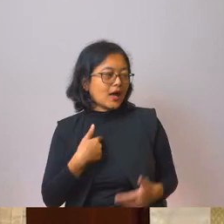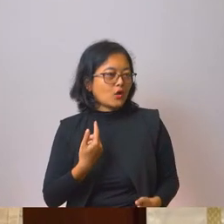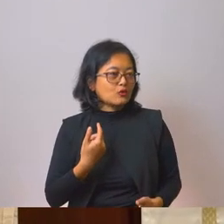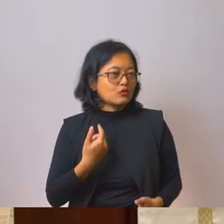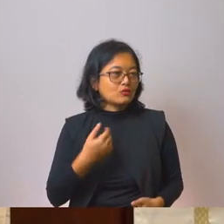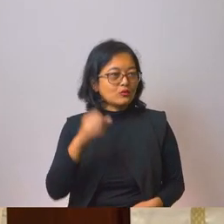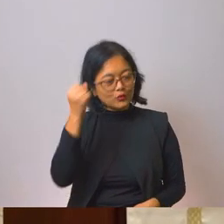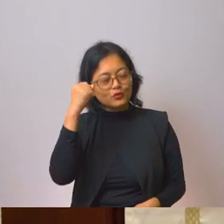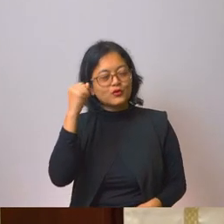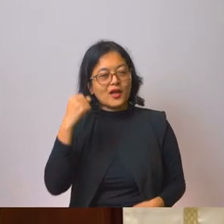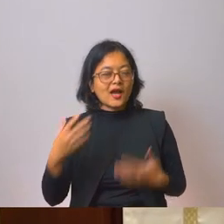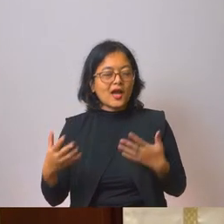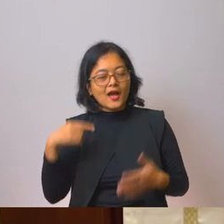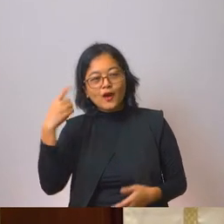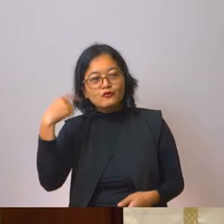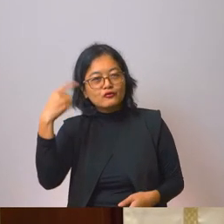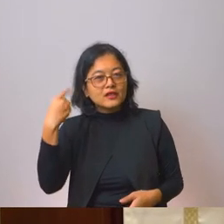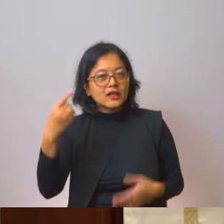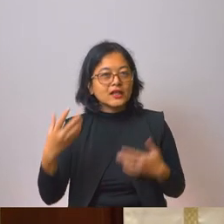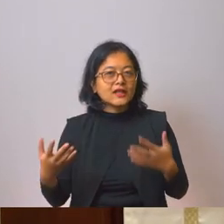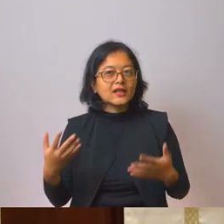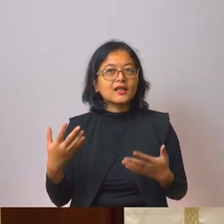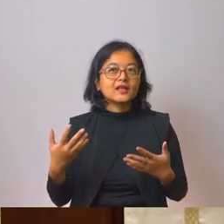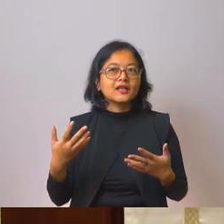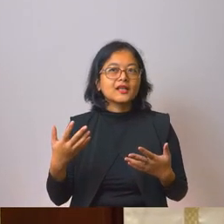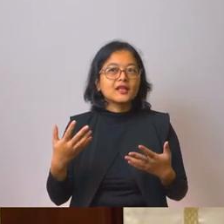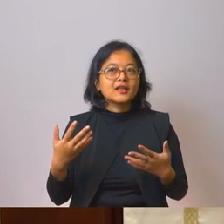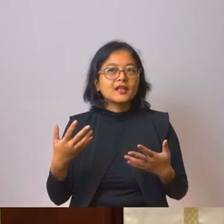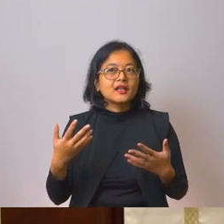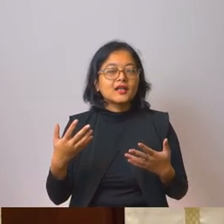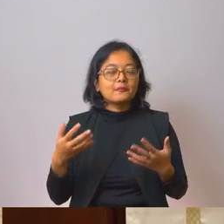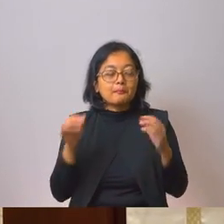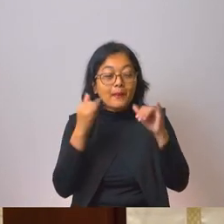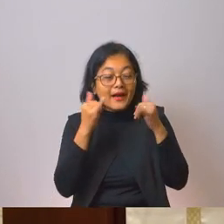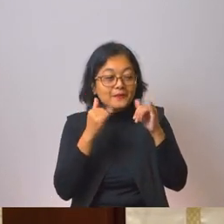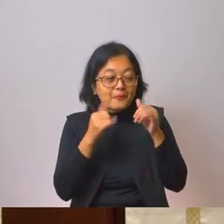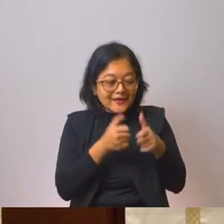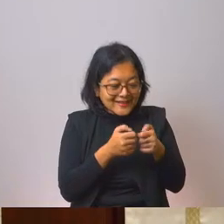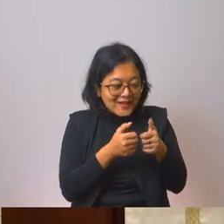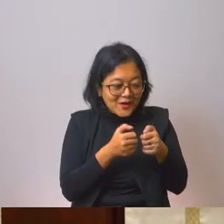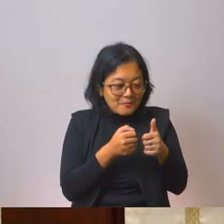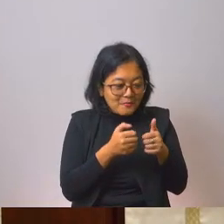kelebihan waktu, habis itu kayak suka nunda-nunda pekerjaan.